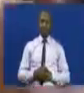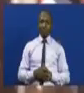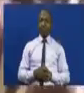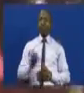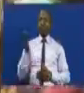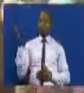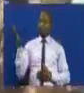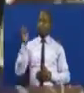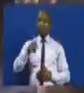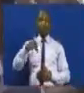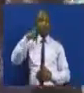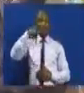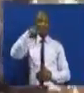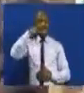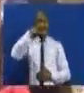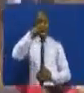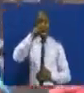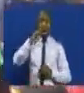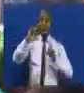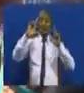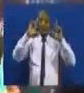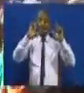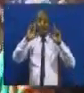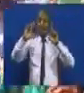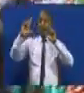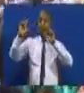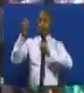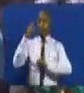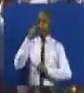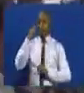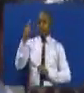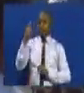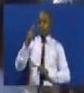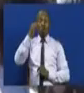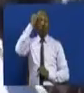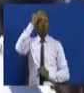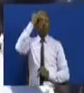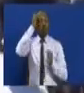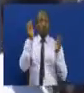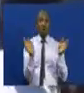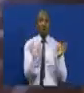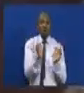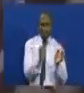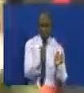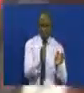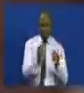Wenye simu janja ama smartphone nao wanakusanya kumbukumbu ya tukio hili.